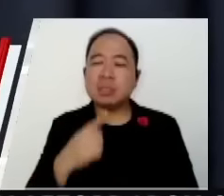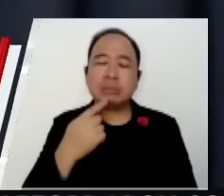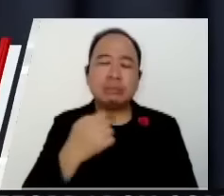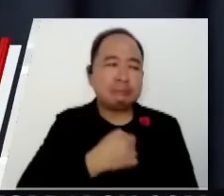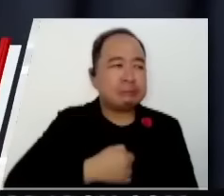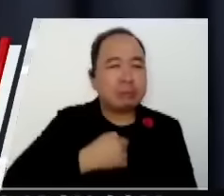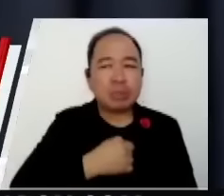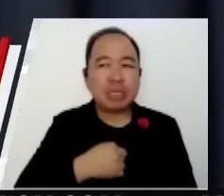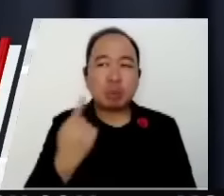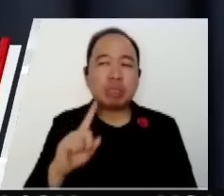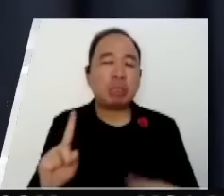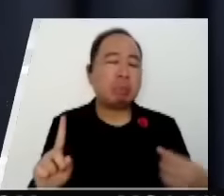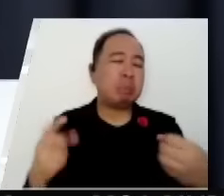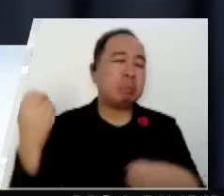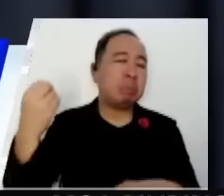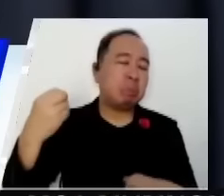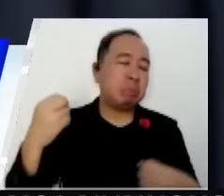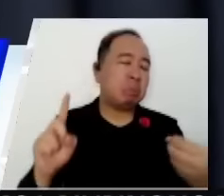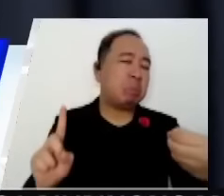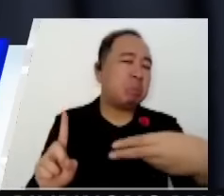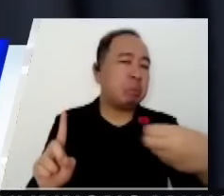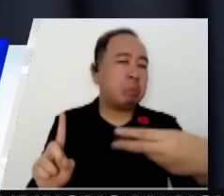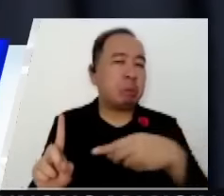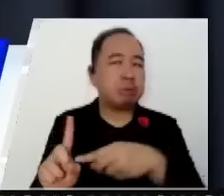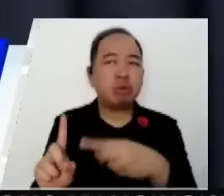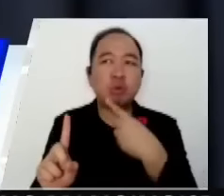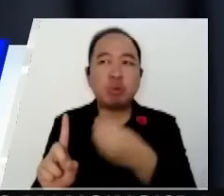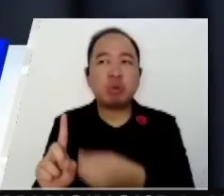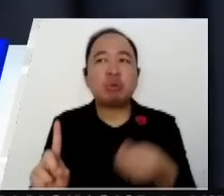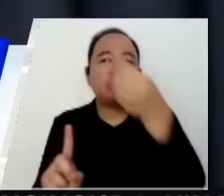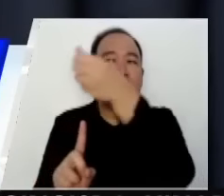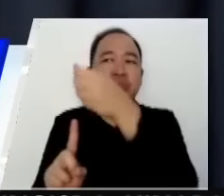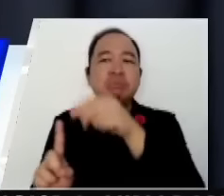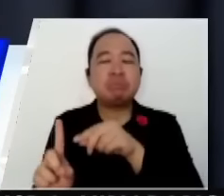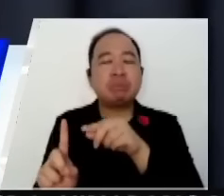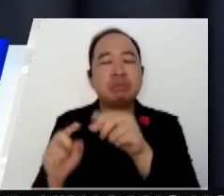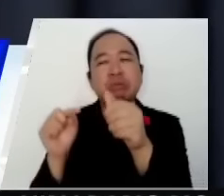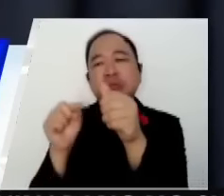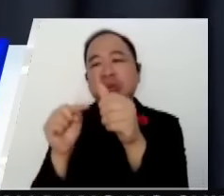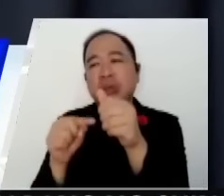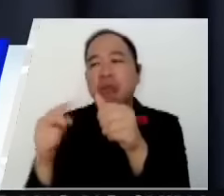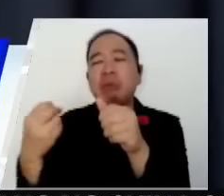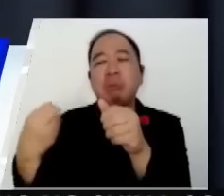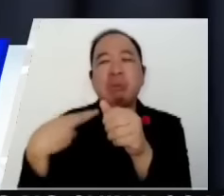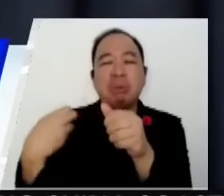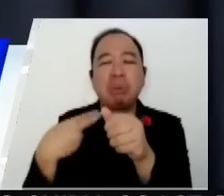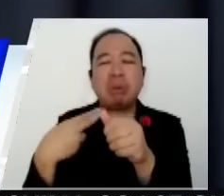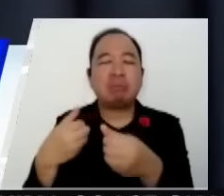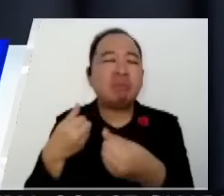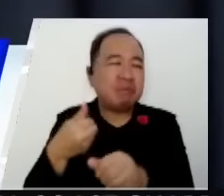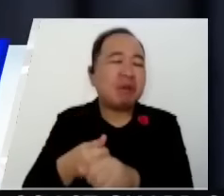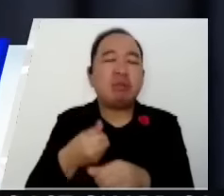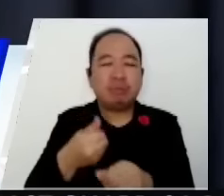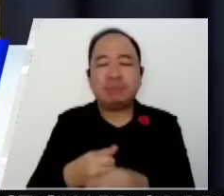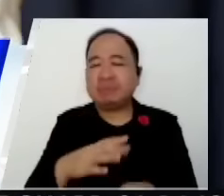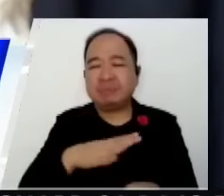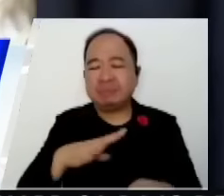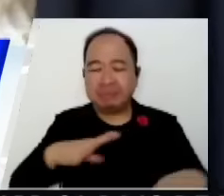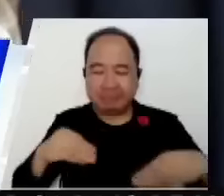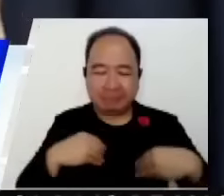yung aming speaker. So, sunod lang kami sa order. Oh, following orders lang daw sila. So, wala